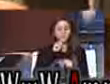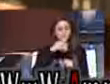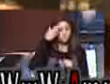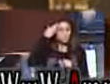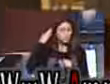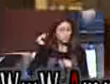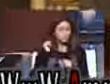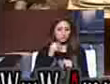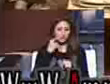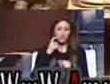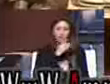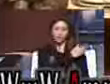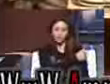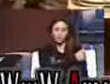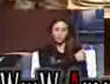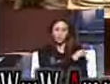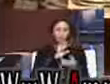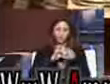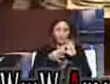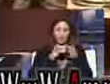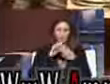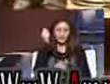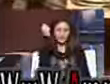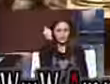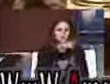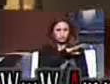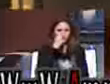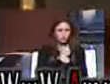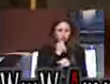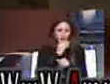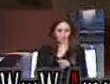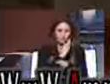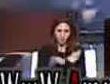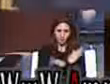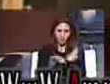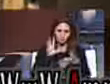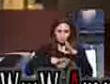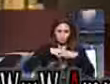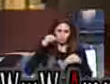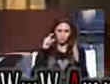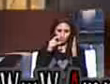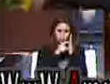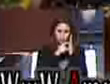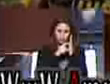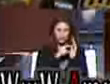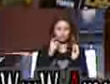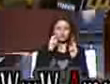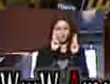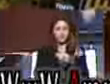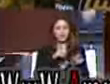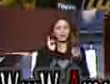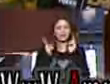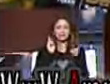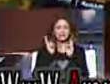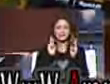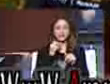بتكريم أعضاء الجمعية التأسيسية للدستور تقديرا لجهودهم في وضع دستور مصر الجديد. التكريم الحقيقي لأعضاء